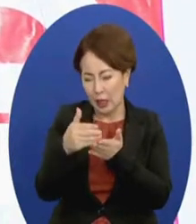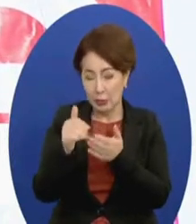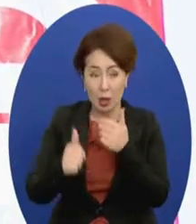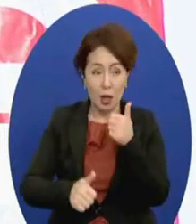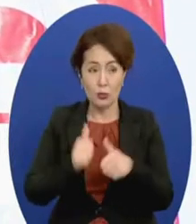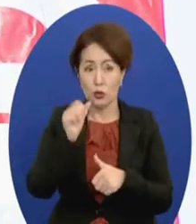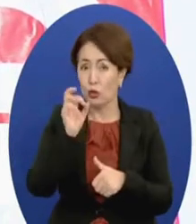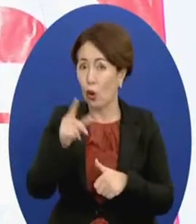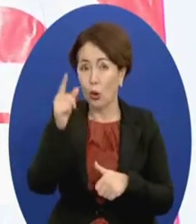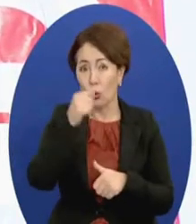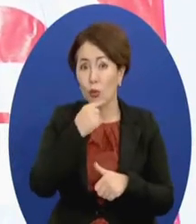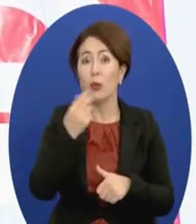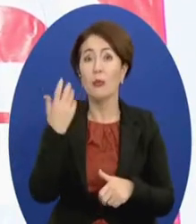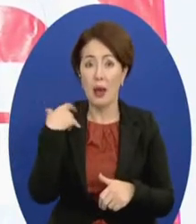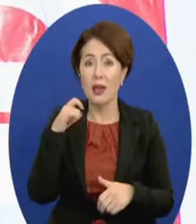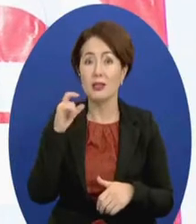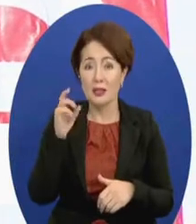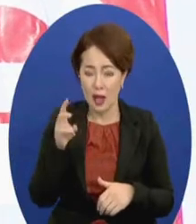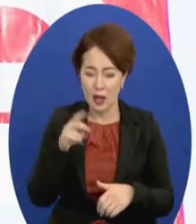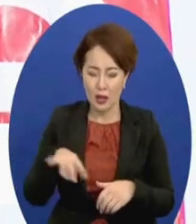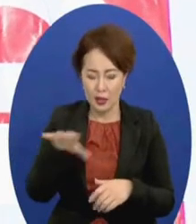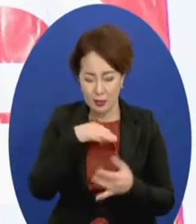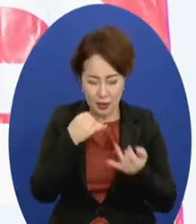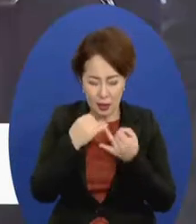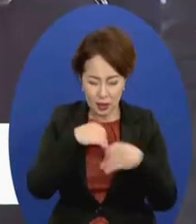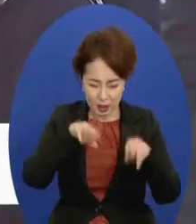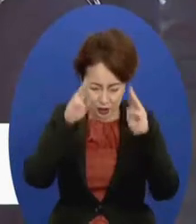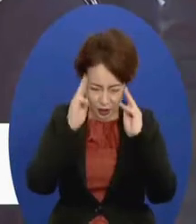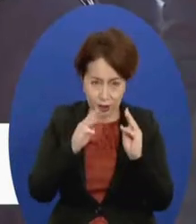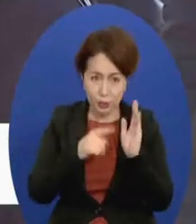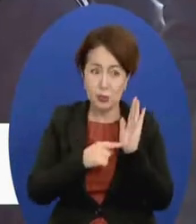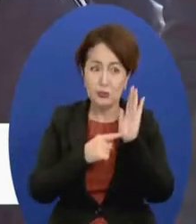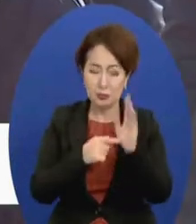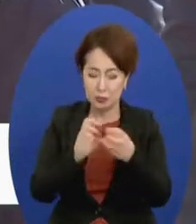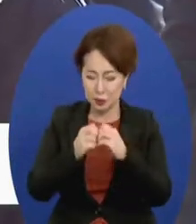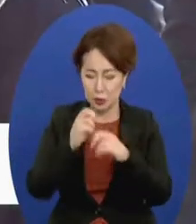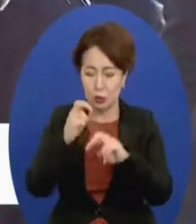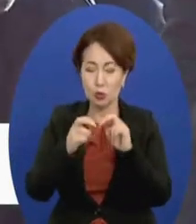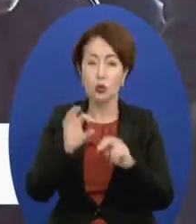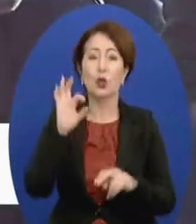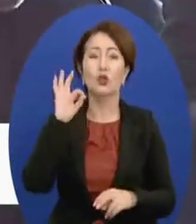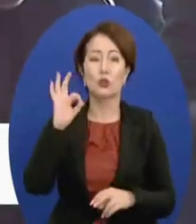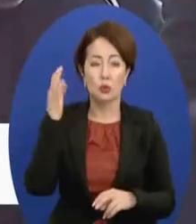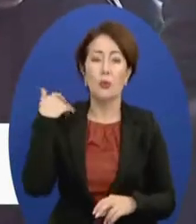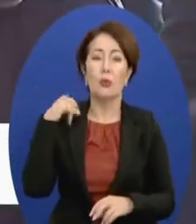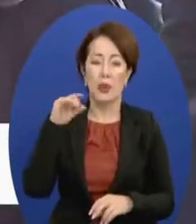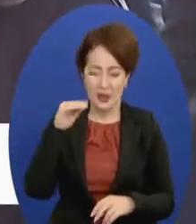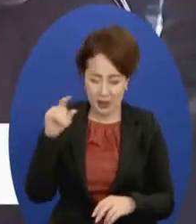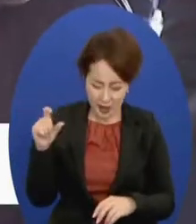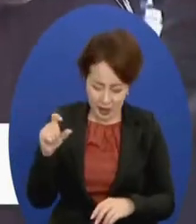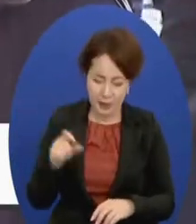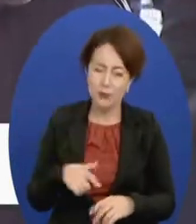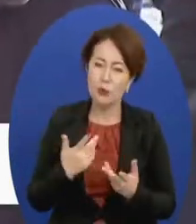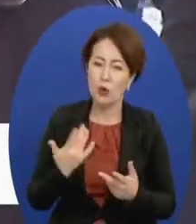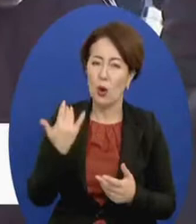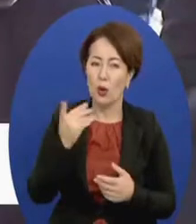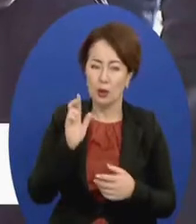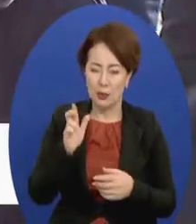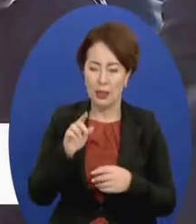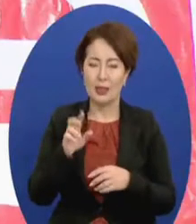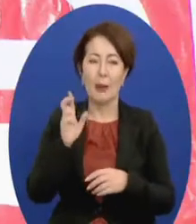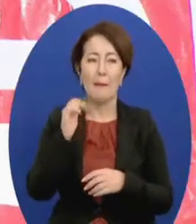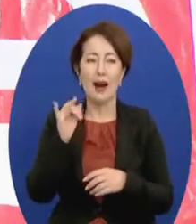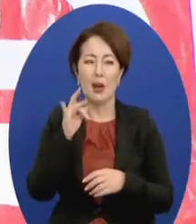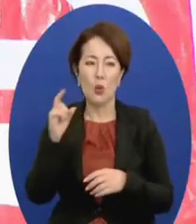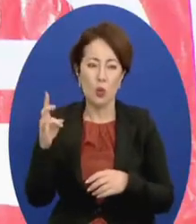байсан. Тэгээ бидний гаргасан шийдвэр зөв байжээ. Бид нар Улаанбаатар хотынхоо 10 талд, зүүн